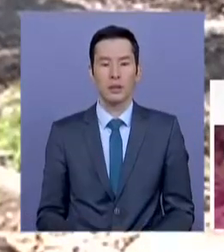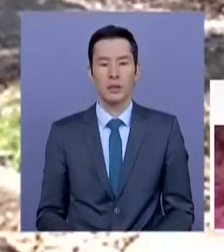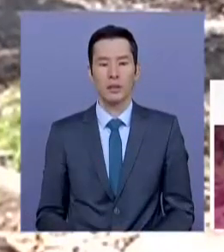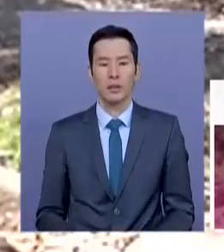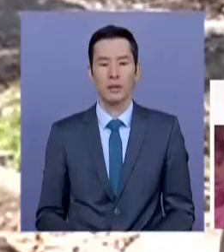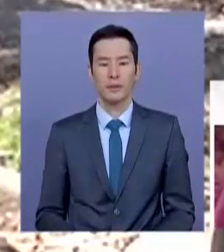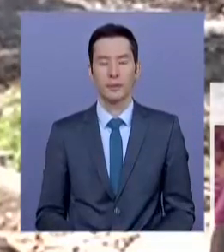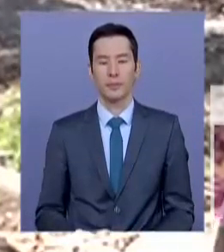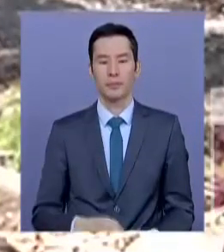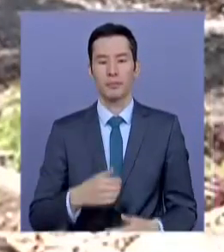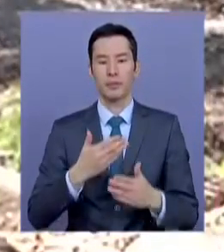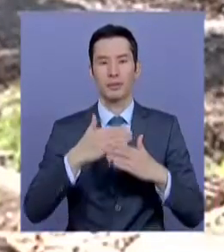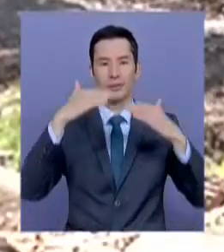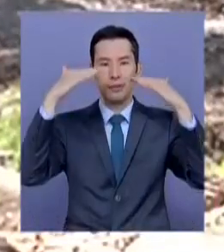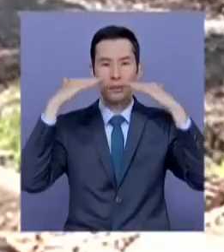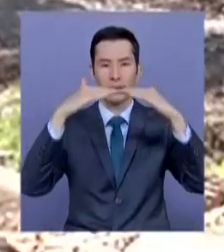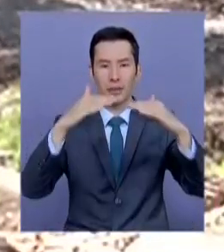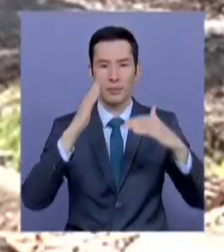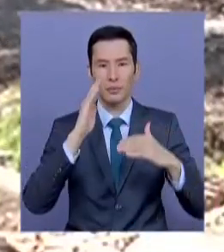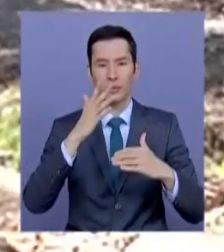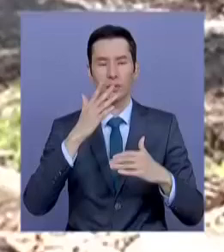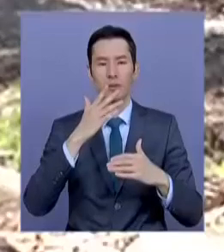навес обзорный площадкалар болады.